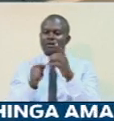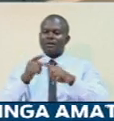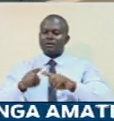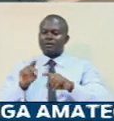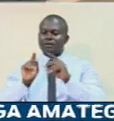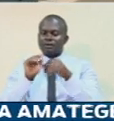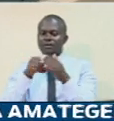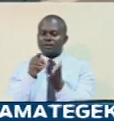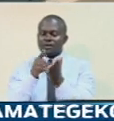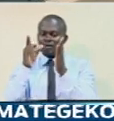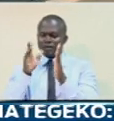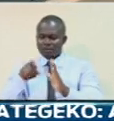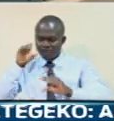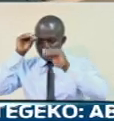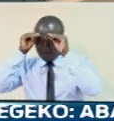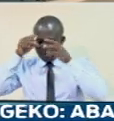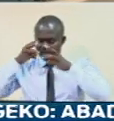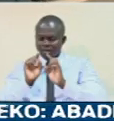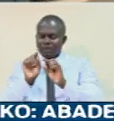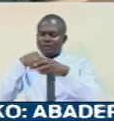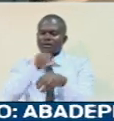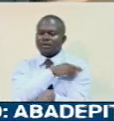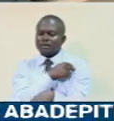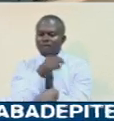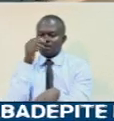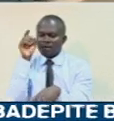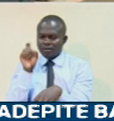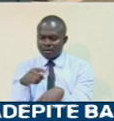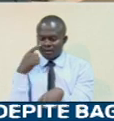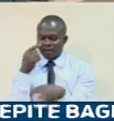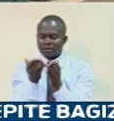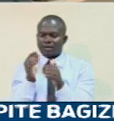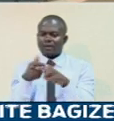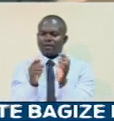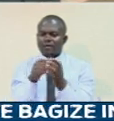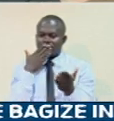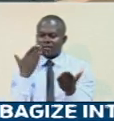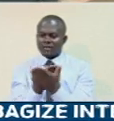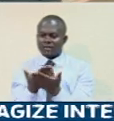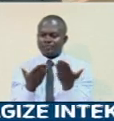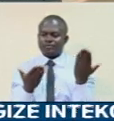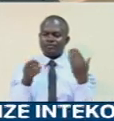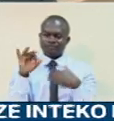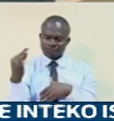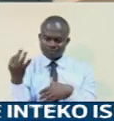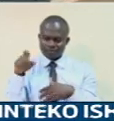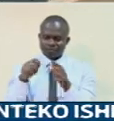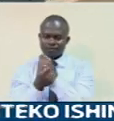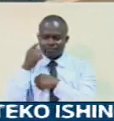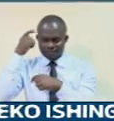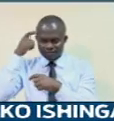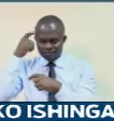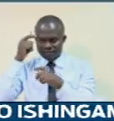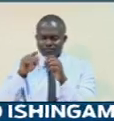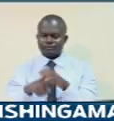bitandukanye abaganga bagomba kwiga ku buryo umuntu najya kwa muganga asanga hari serivisi kandi zimunogeye. Icya gatatu, dukwiriye guhindura imyumvire ya